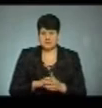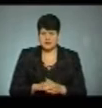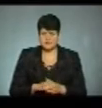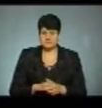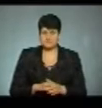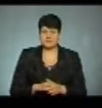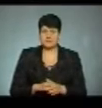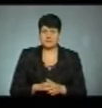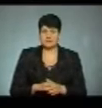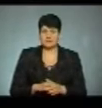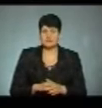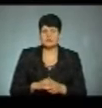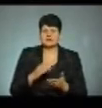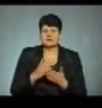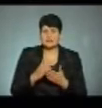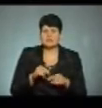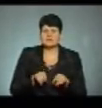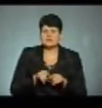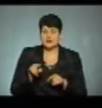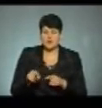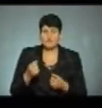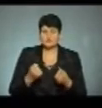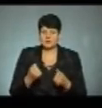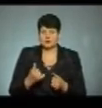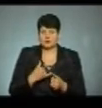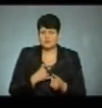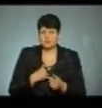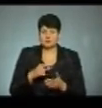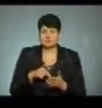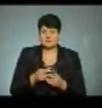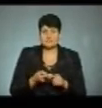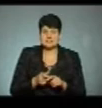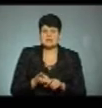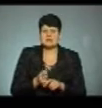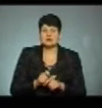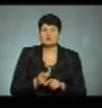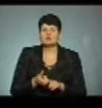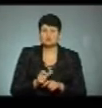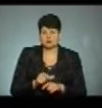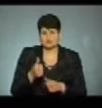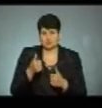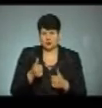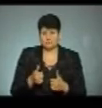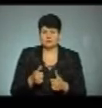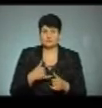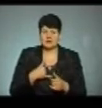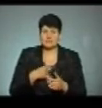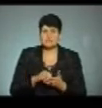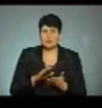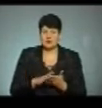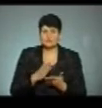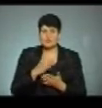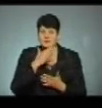Однозначно, наявність такого автомобіля в нашому місті – це дуже-дуже добре. Тому що, направду, в нас є на обліку